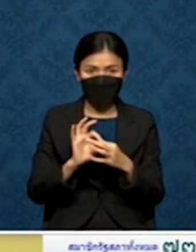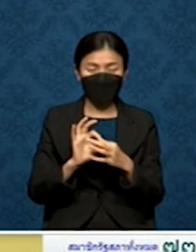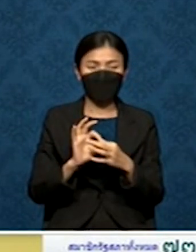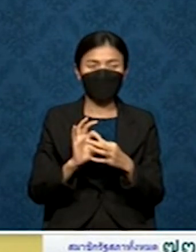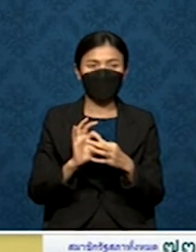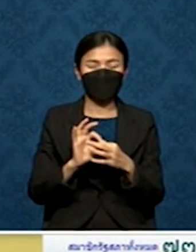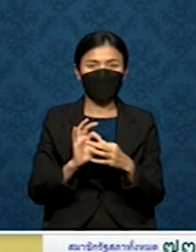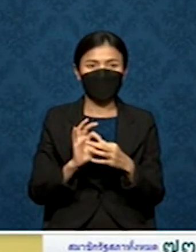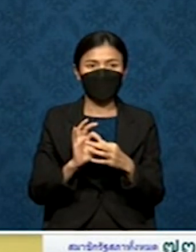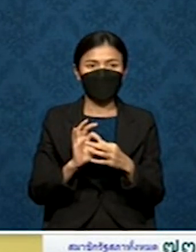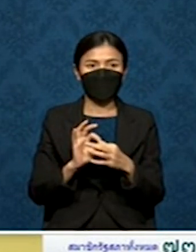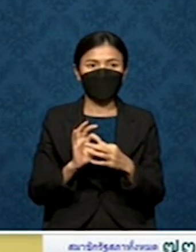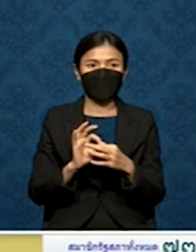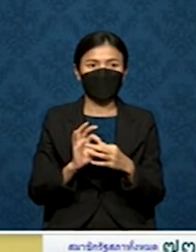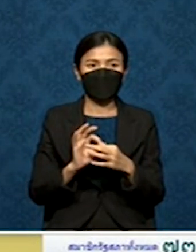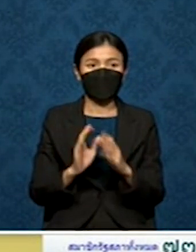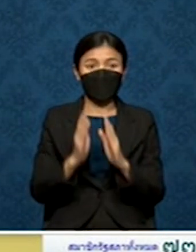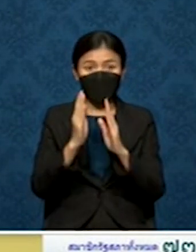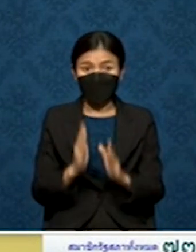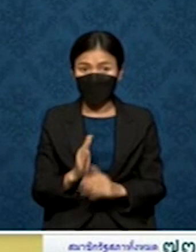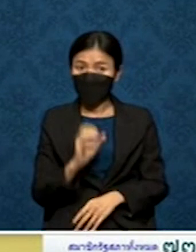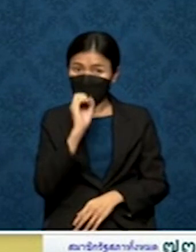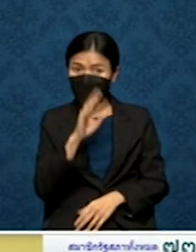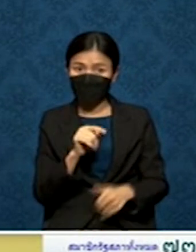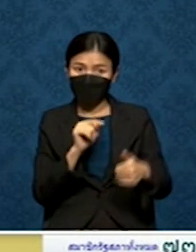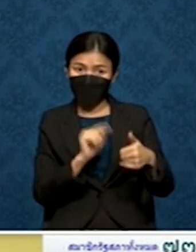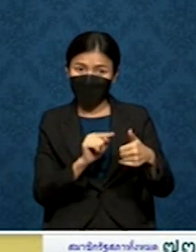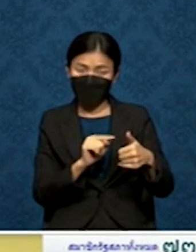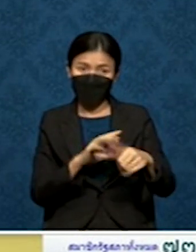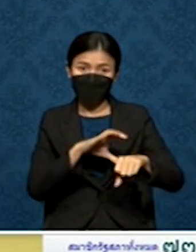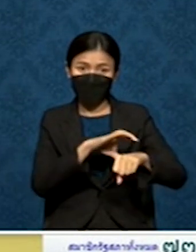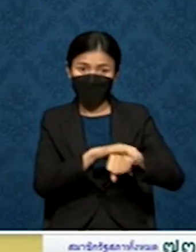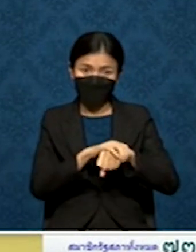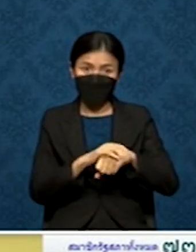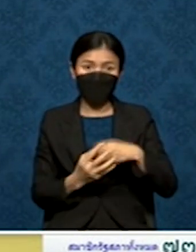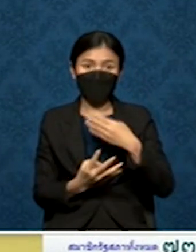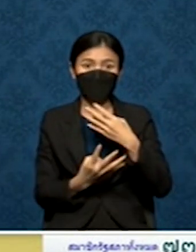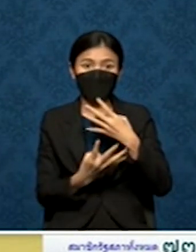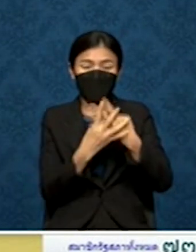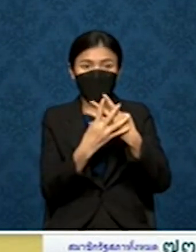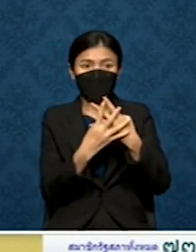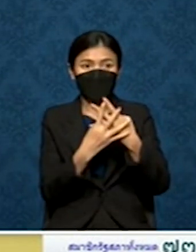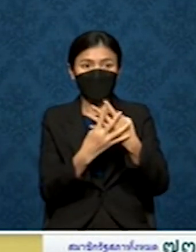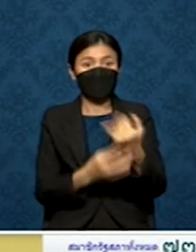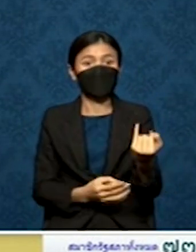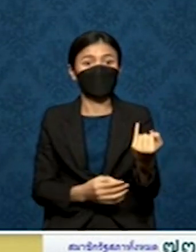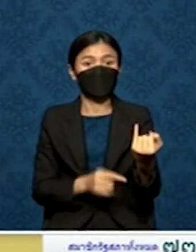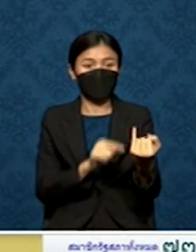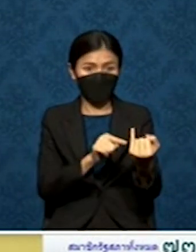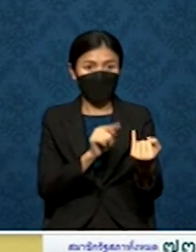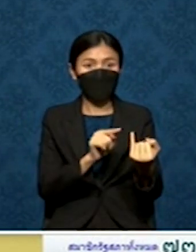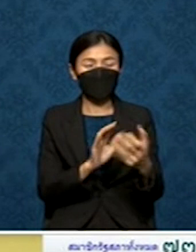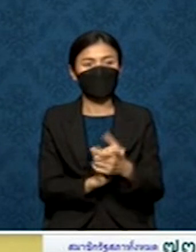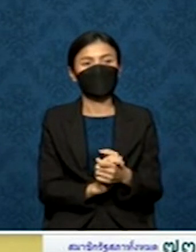องผู้ที่ถูกกล่าวหาผู้ที่ถูกต้องหาหรือจำเลยท่านไปแก้มาเพิ่มมาว่